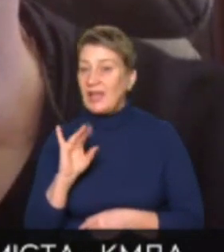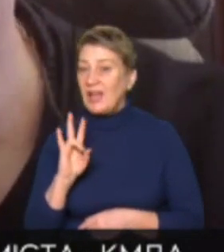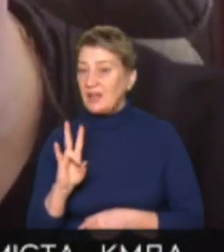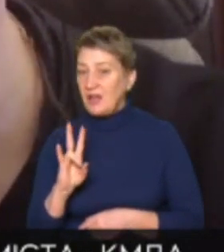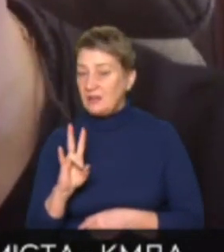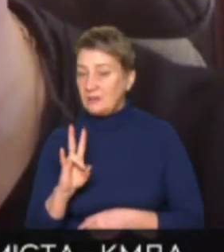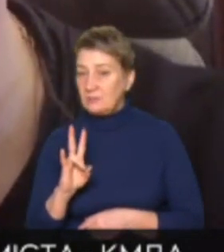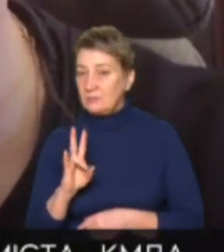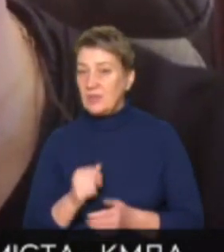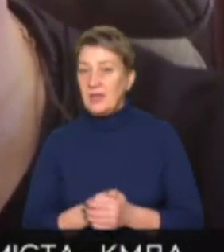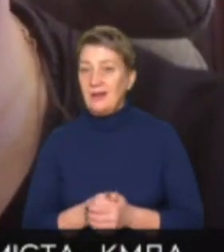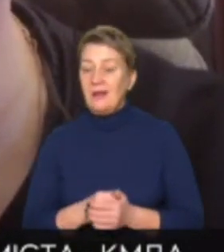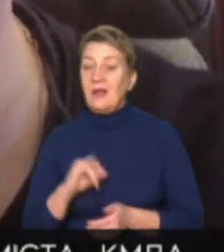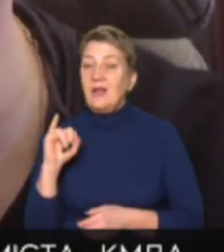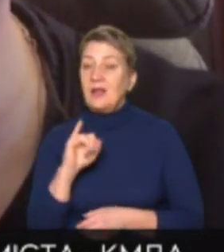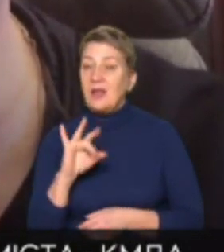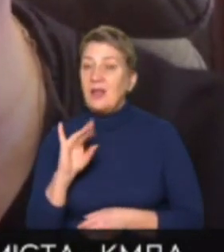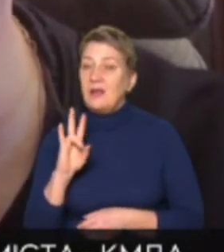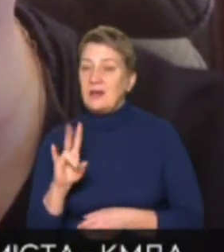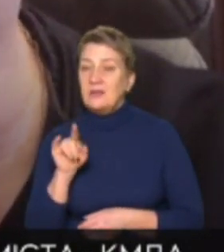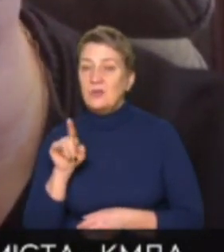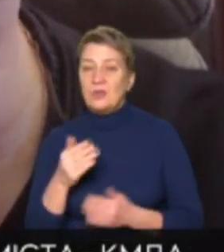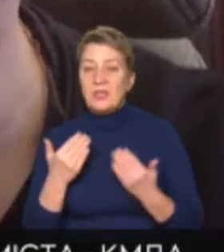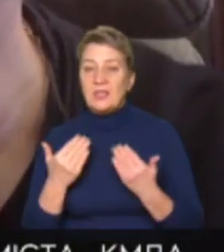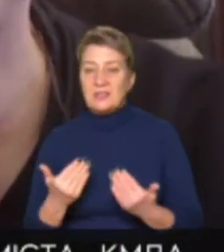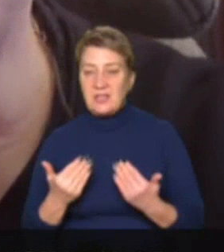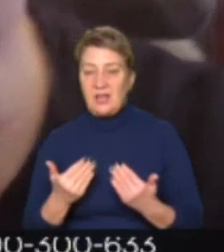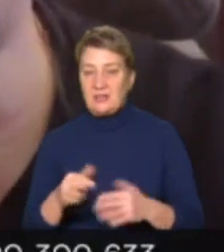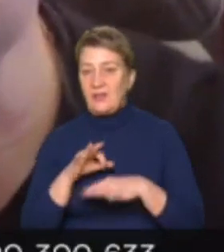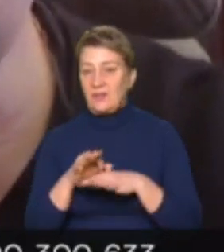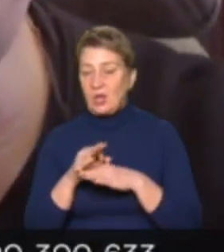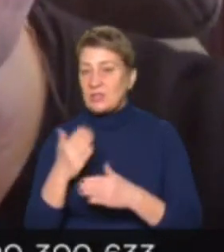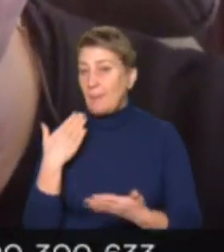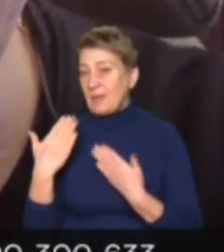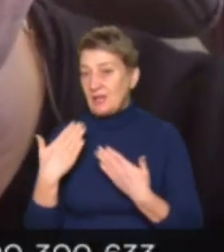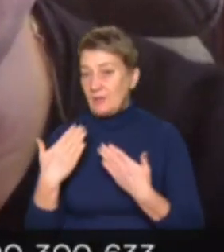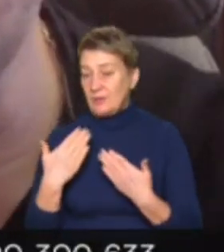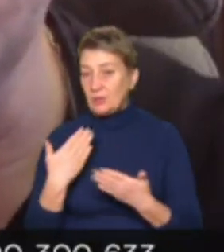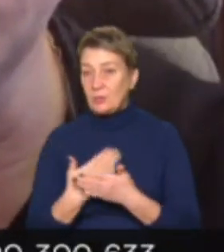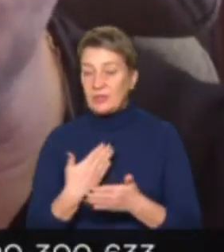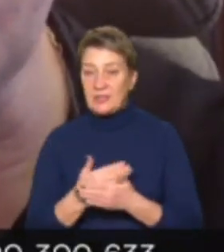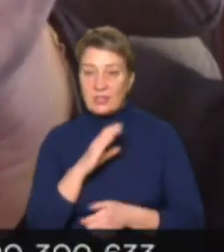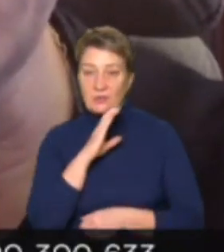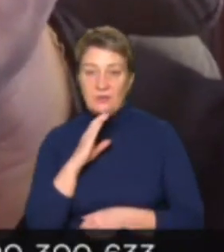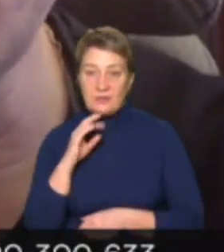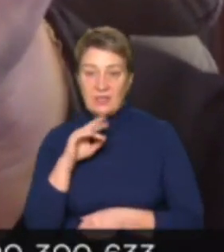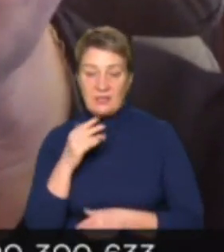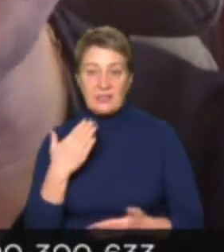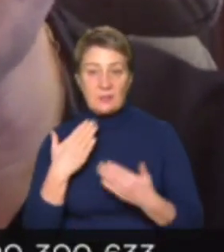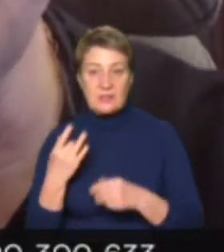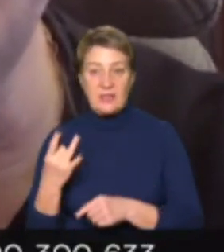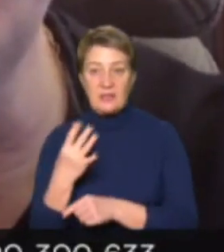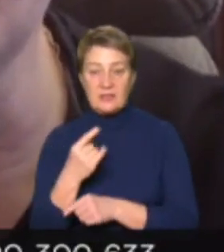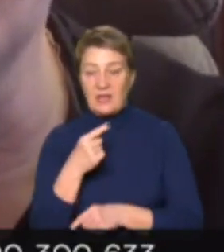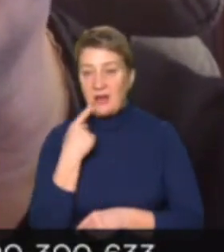але щось це складається. Ну, Іран, там у них зараз йдуть перемовини. До речі, про Північну Корею розмова про ракети йшла